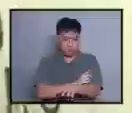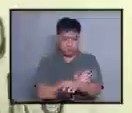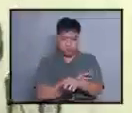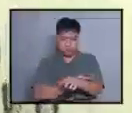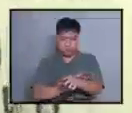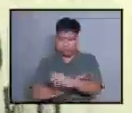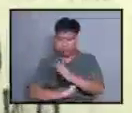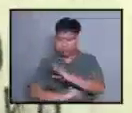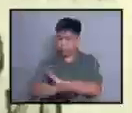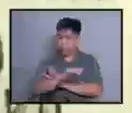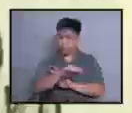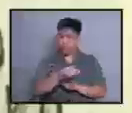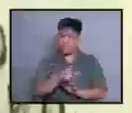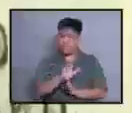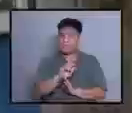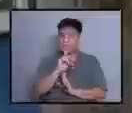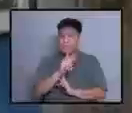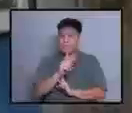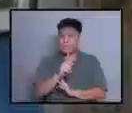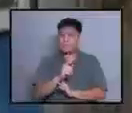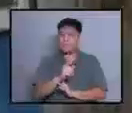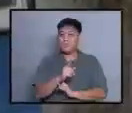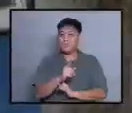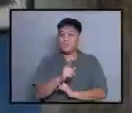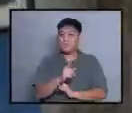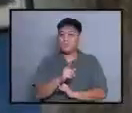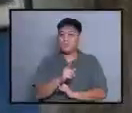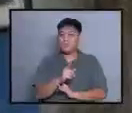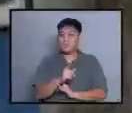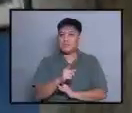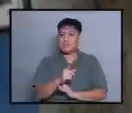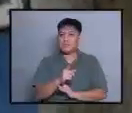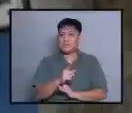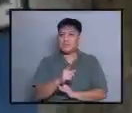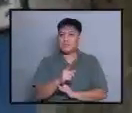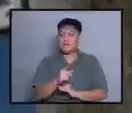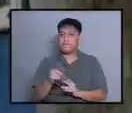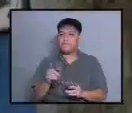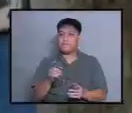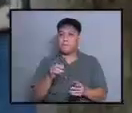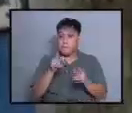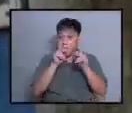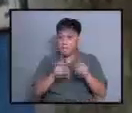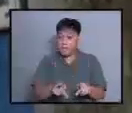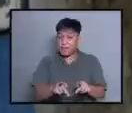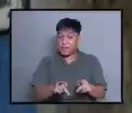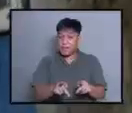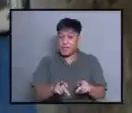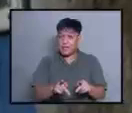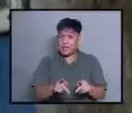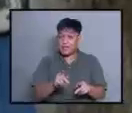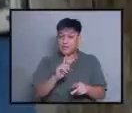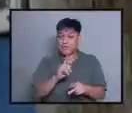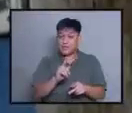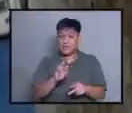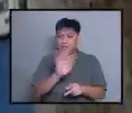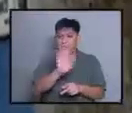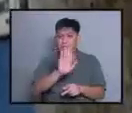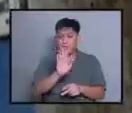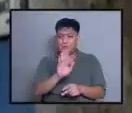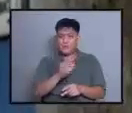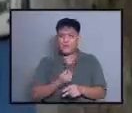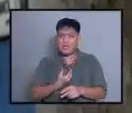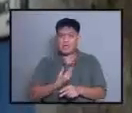buhay kesa patay. May kasabihan dati na ang taong may saysay at kabuluhan, walang dapat ikatakot sa